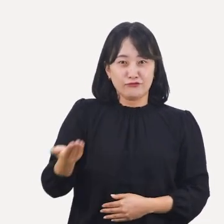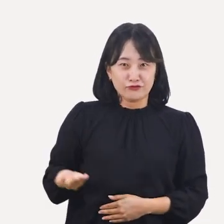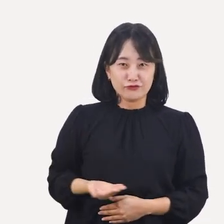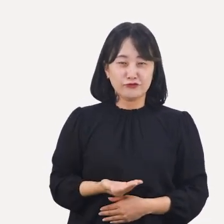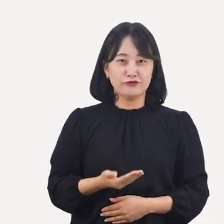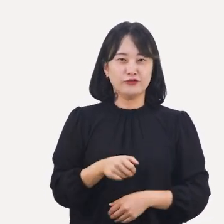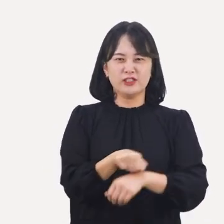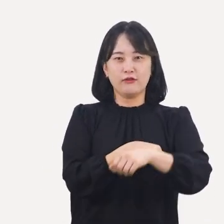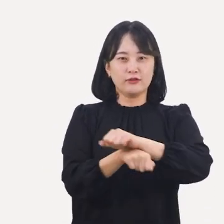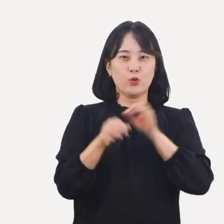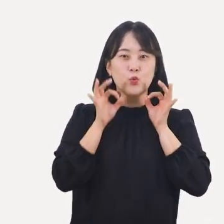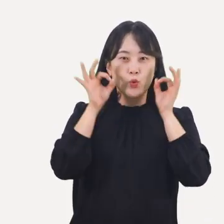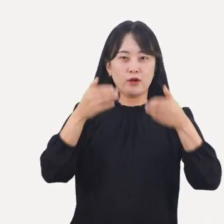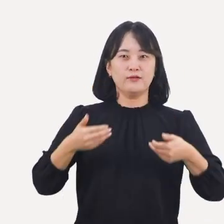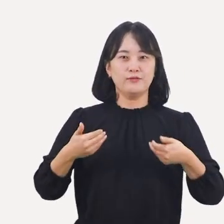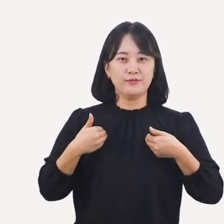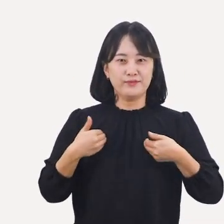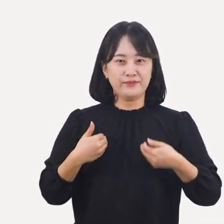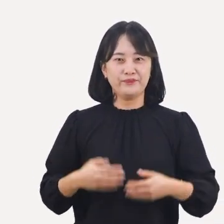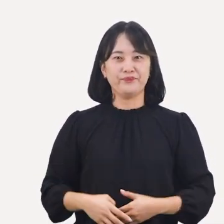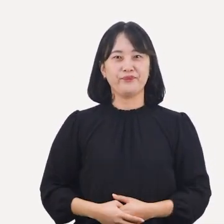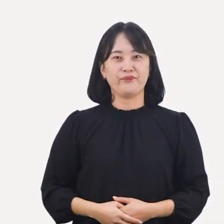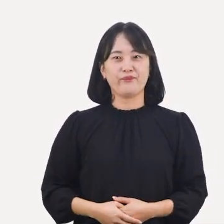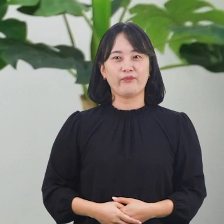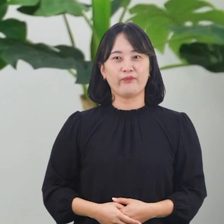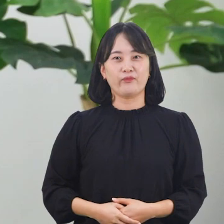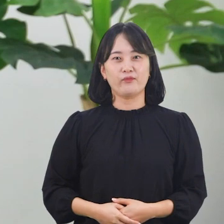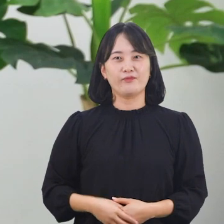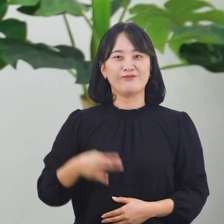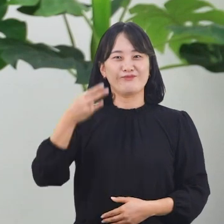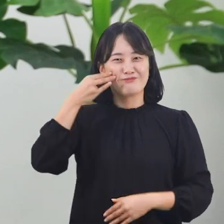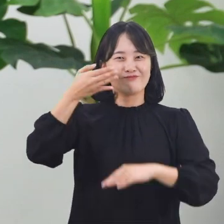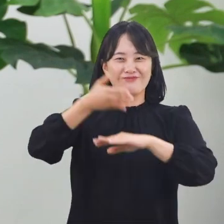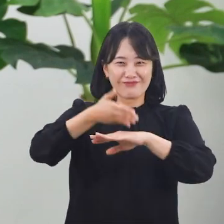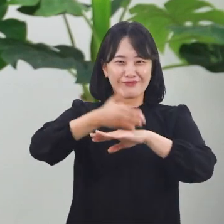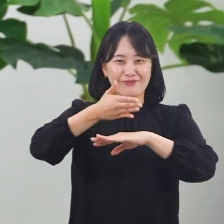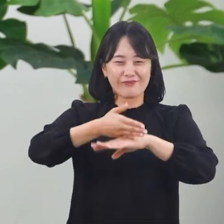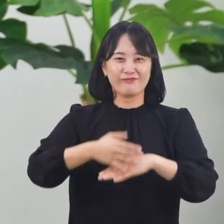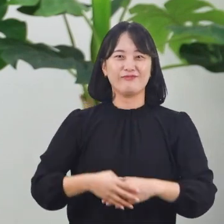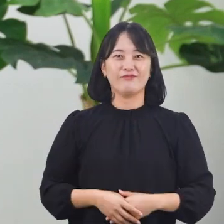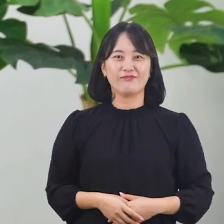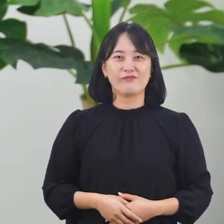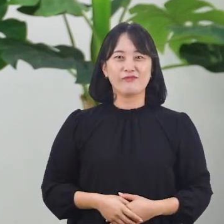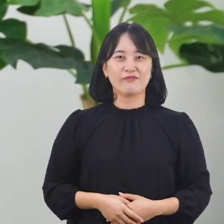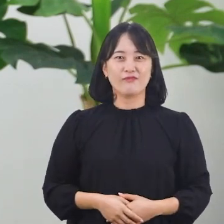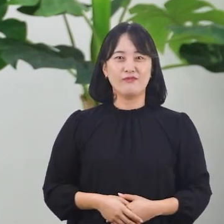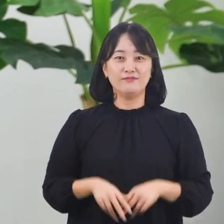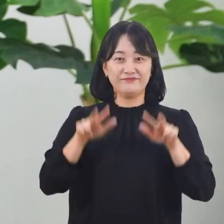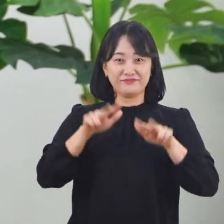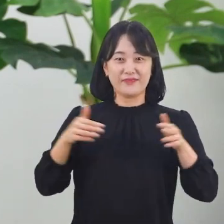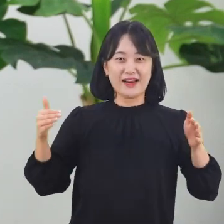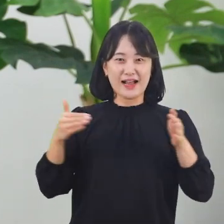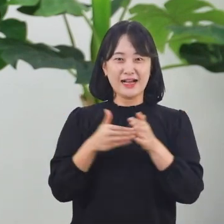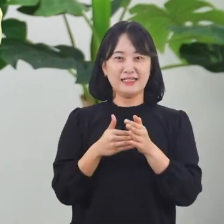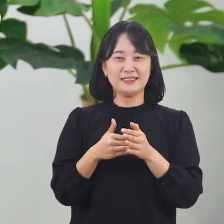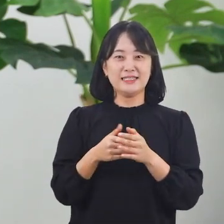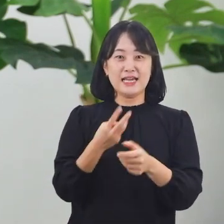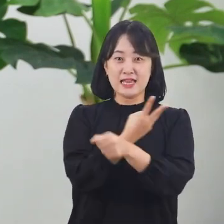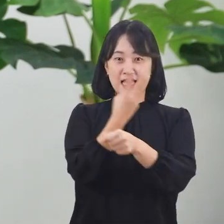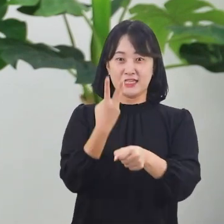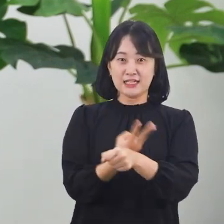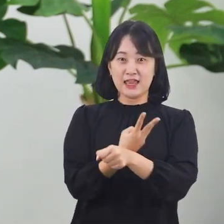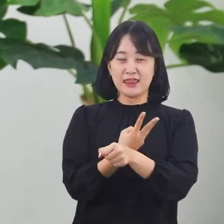적극적인 노력과 행동이 필요할 것으로 보입니다. 네, 감사합니다. 지금까지 총